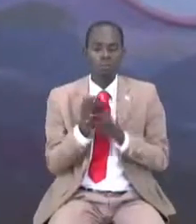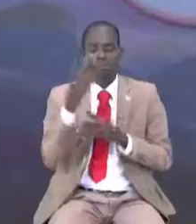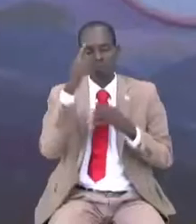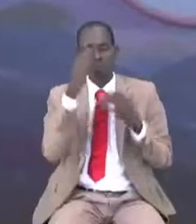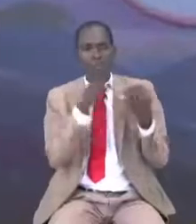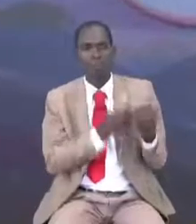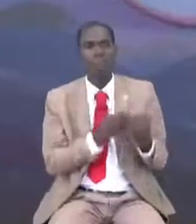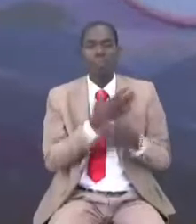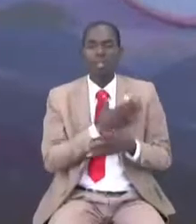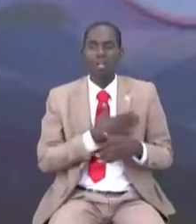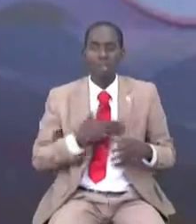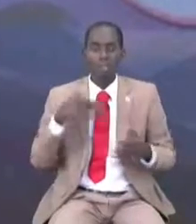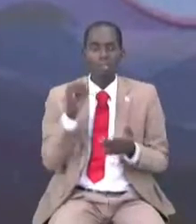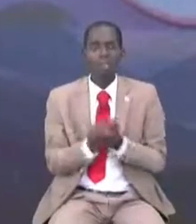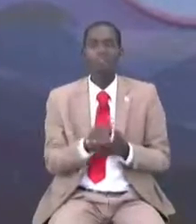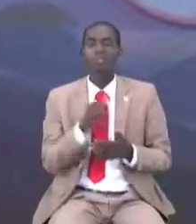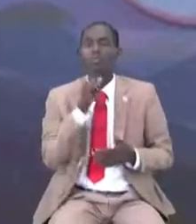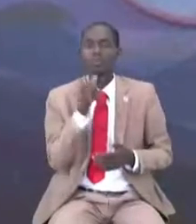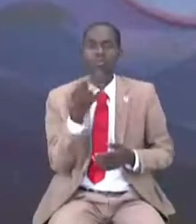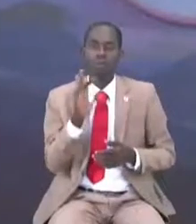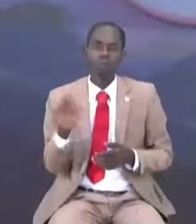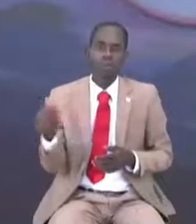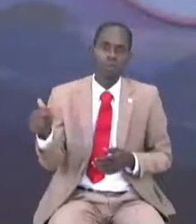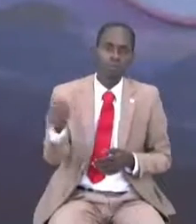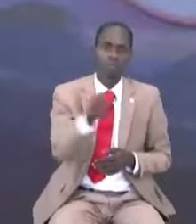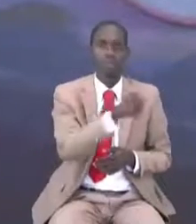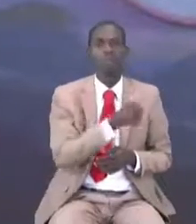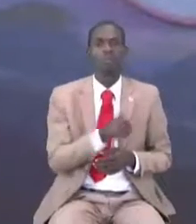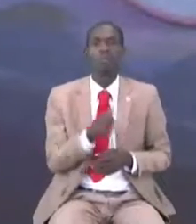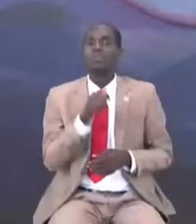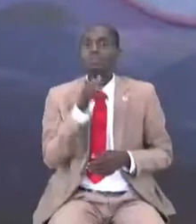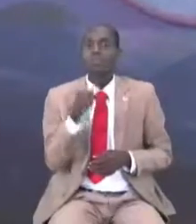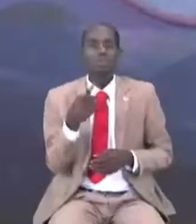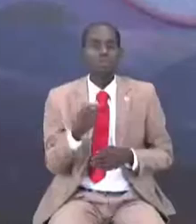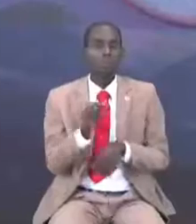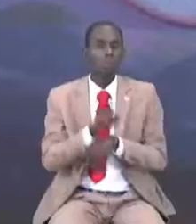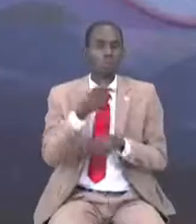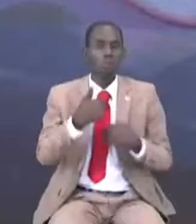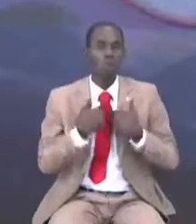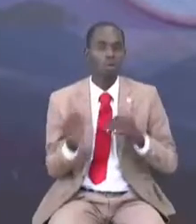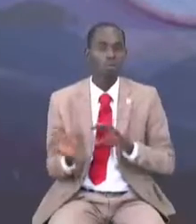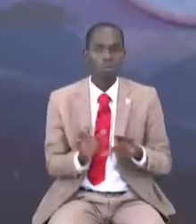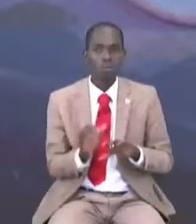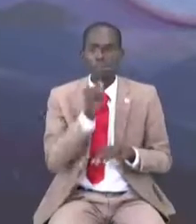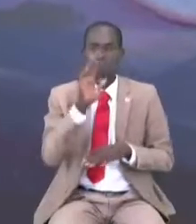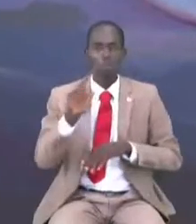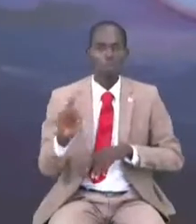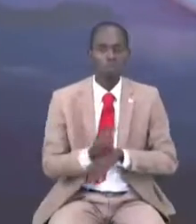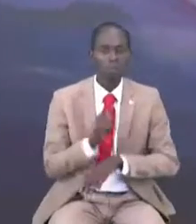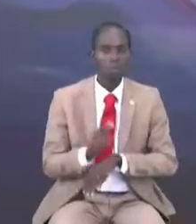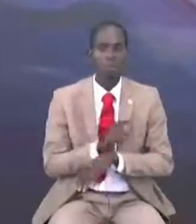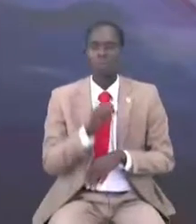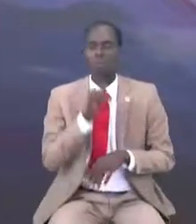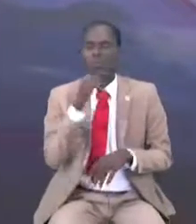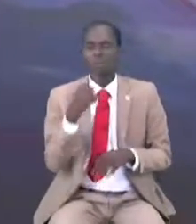que vous êtes sauvés par le moyen de la foi. Ce n'est pas l'argent que j'ai payé, ce n'est pas les œuvres, ce n'est pas le bâtiment que